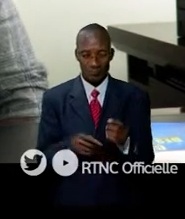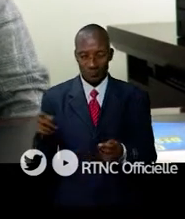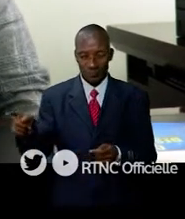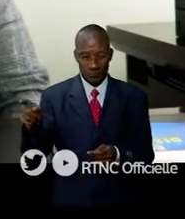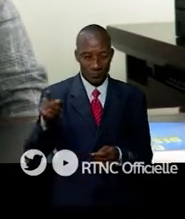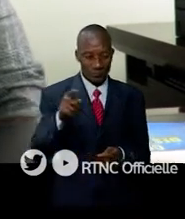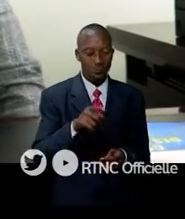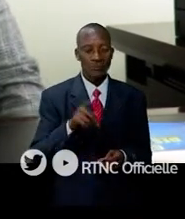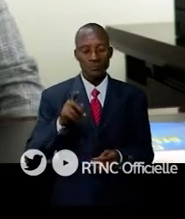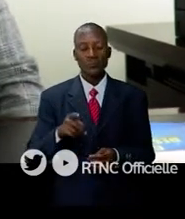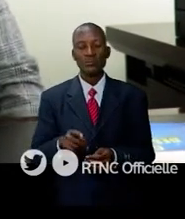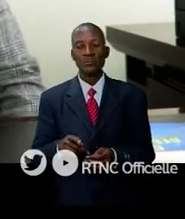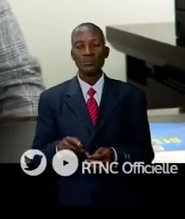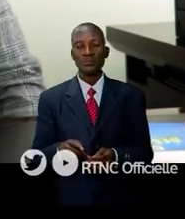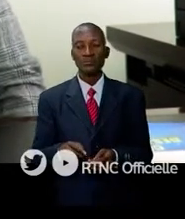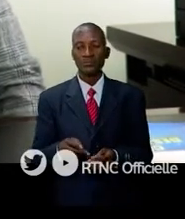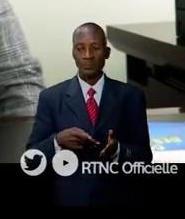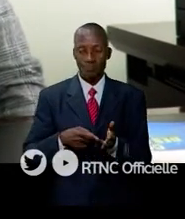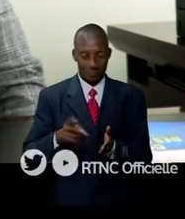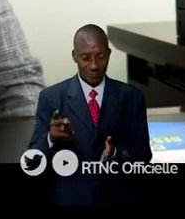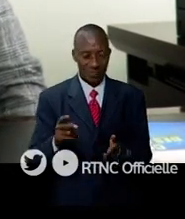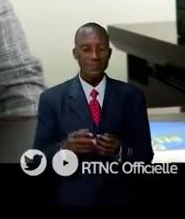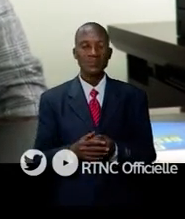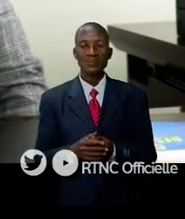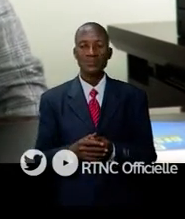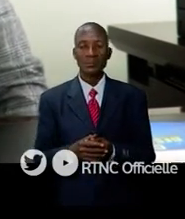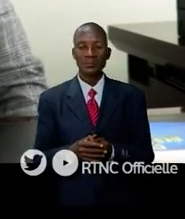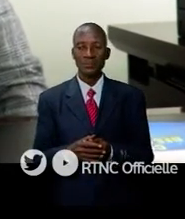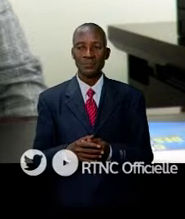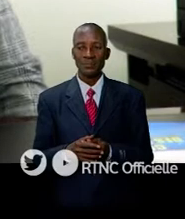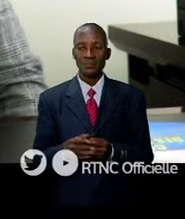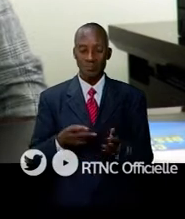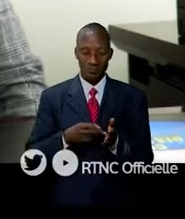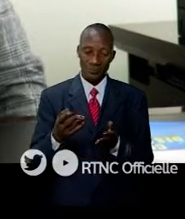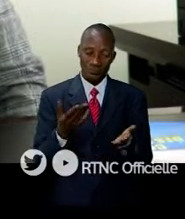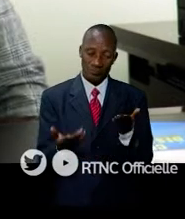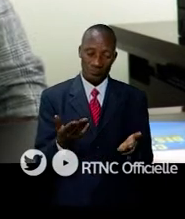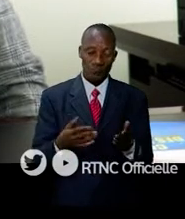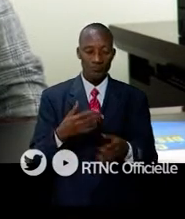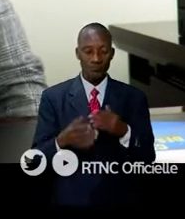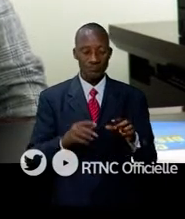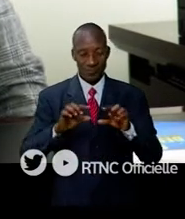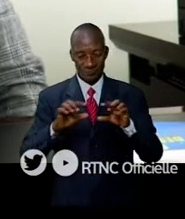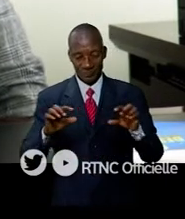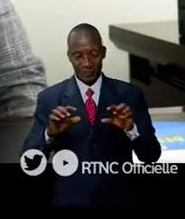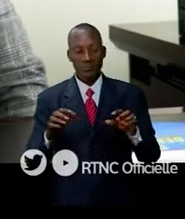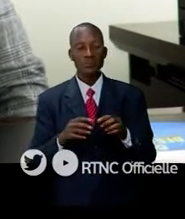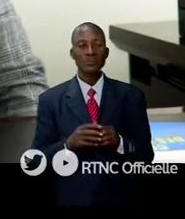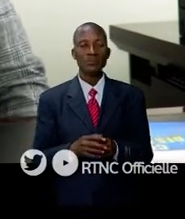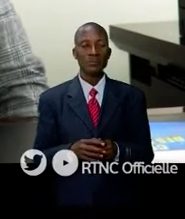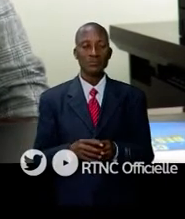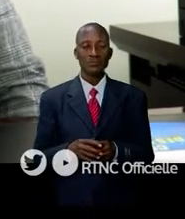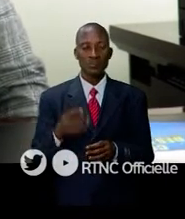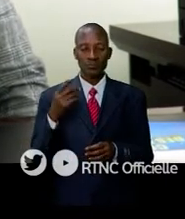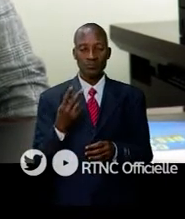payaient pouvaient effectuer une imputation, une retenue de 20%